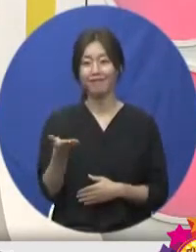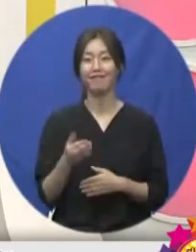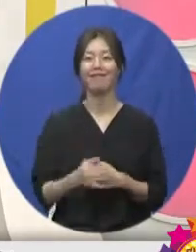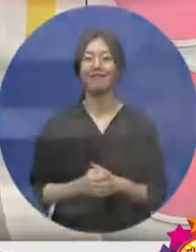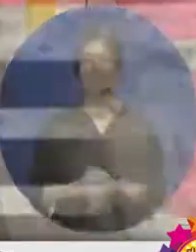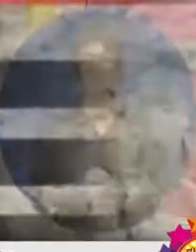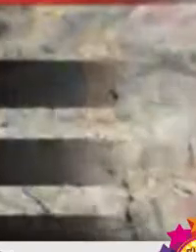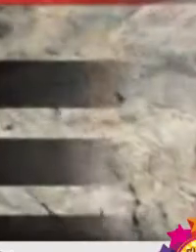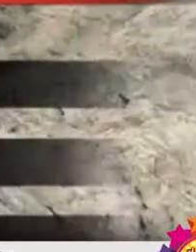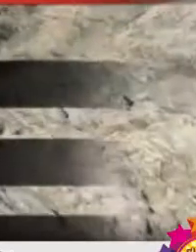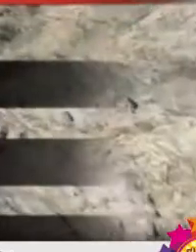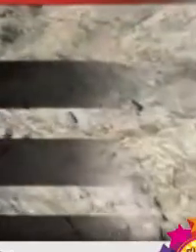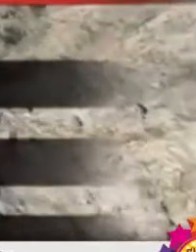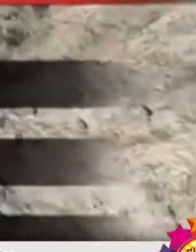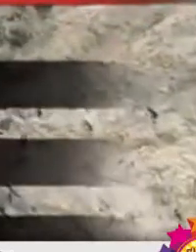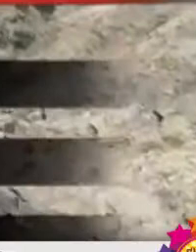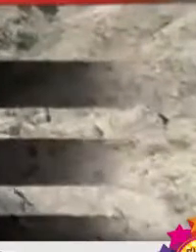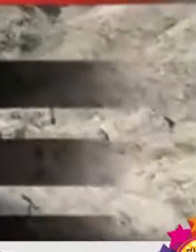요!